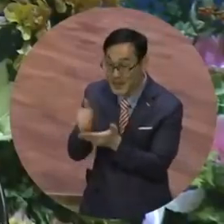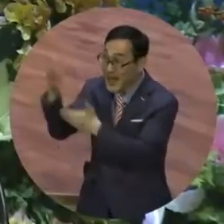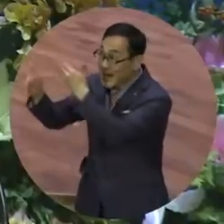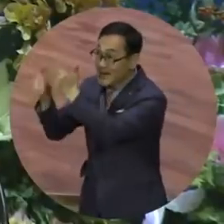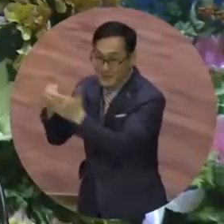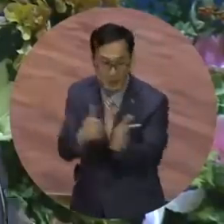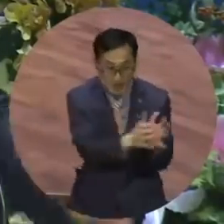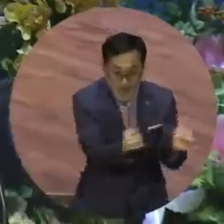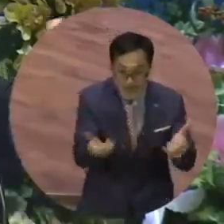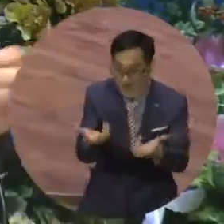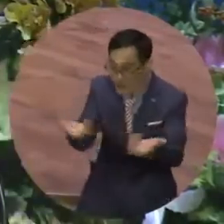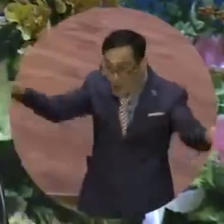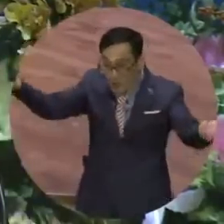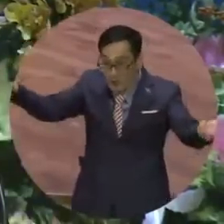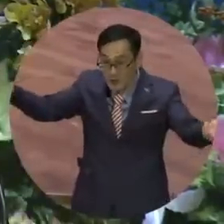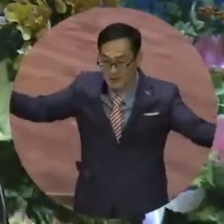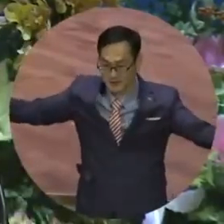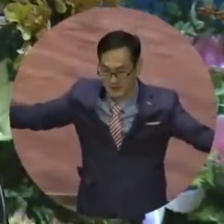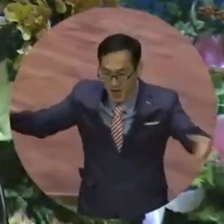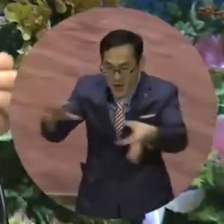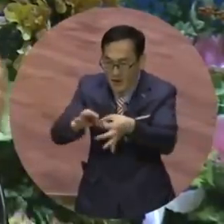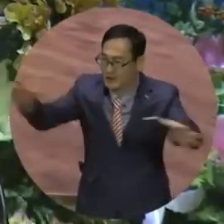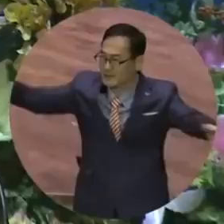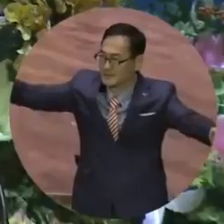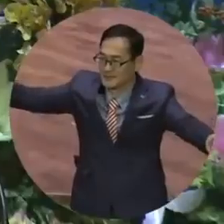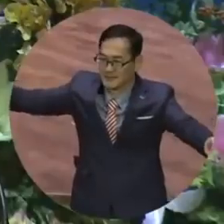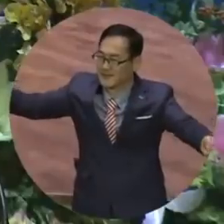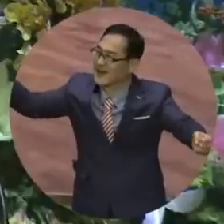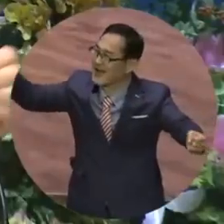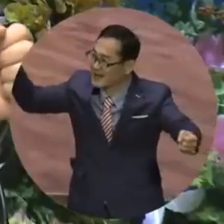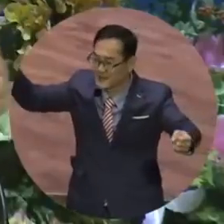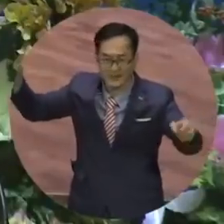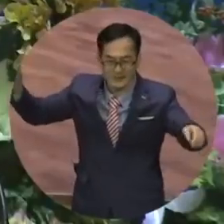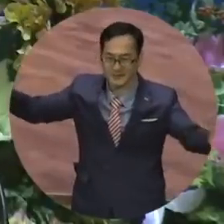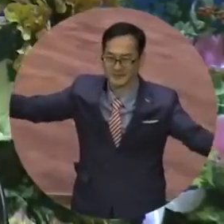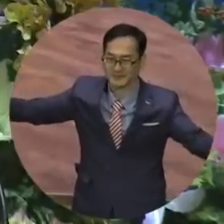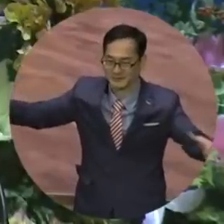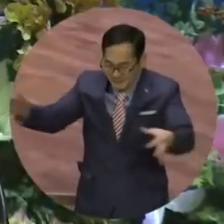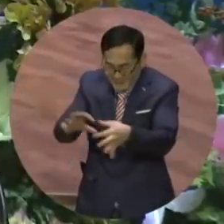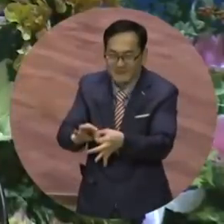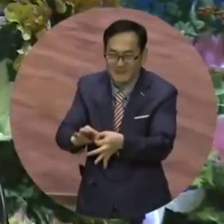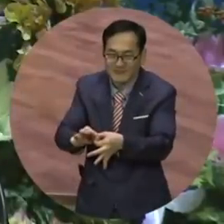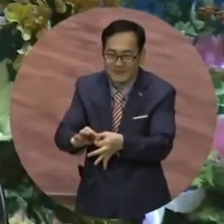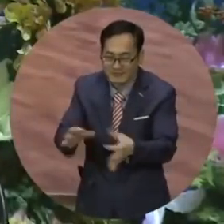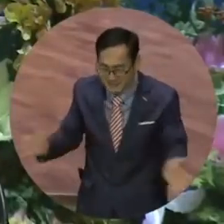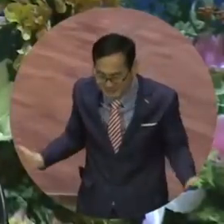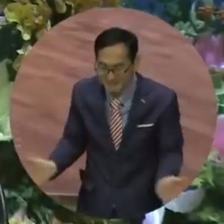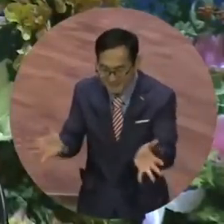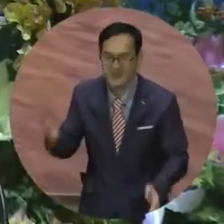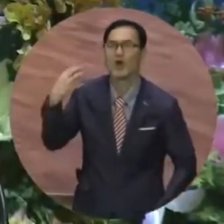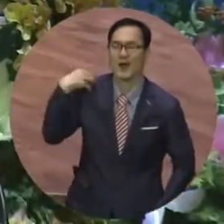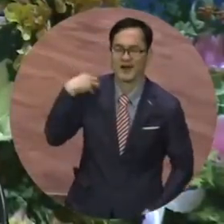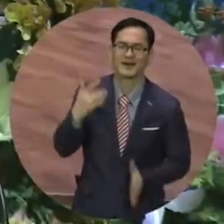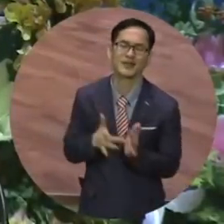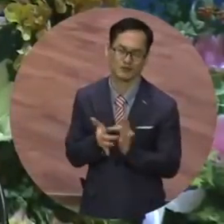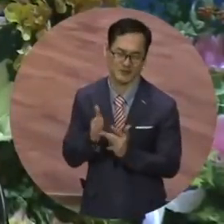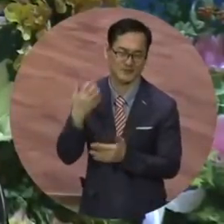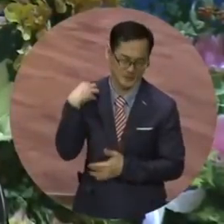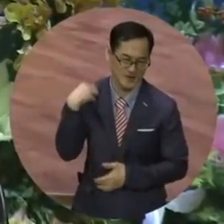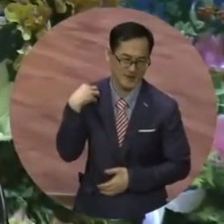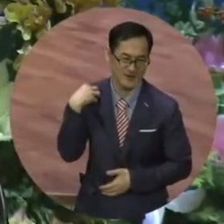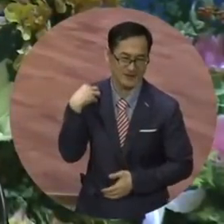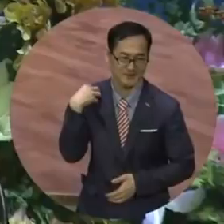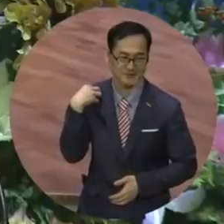자라. 원수 관계를 화해시키는 변호사 관리가 같이 화해시키는 그런 역할을 하신